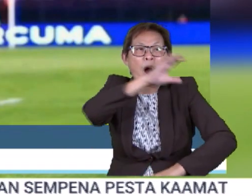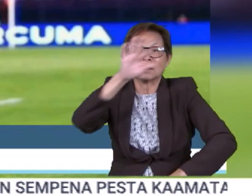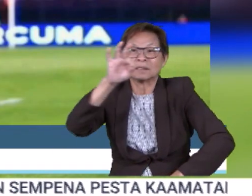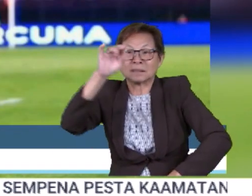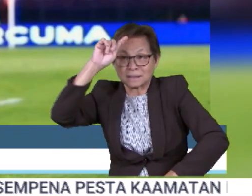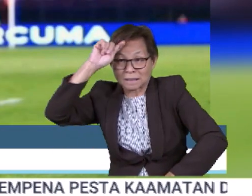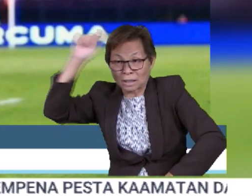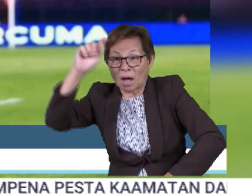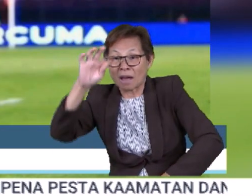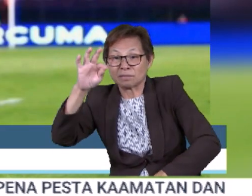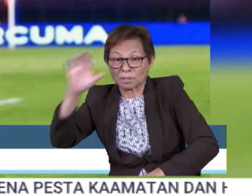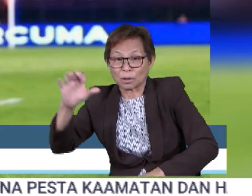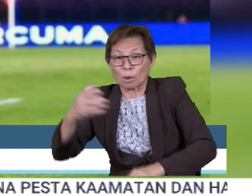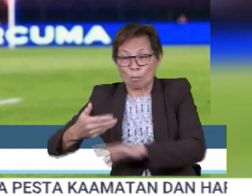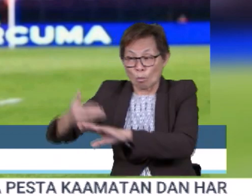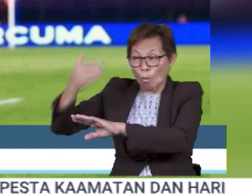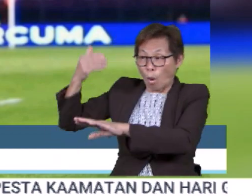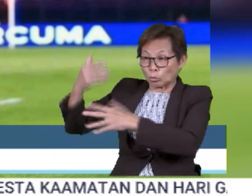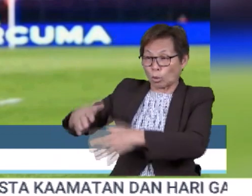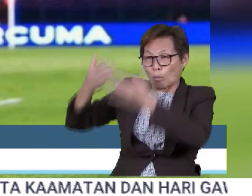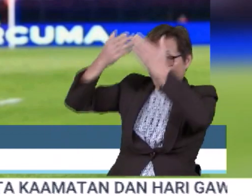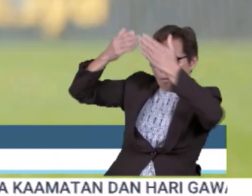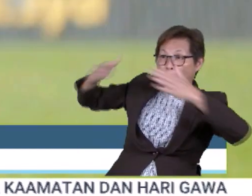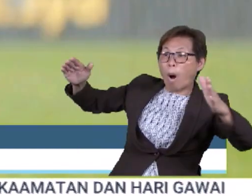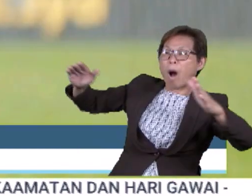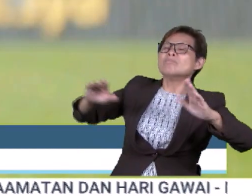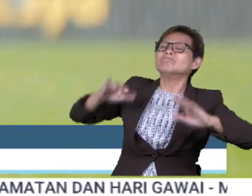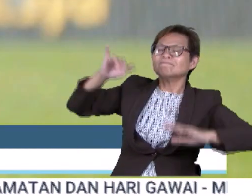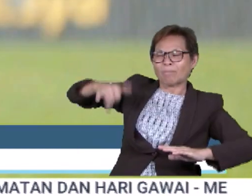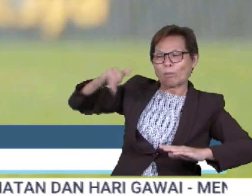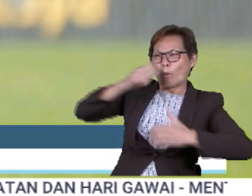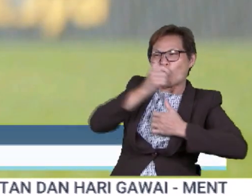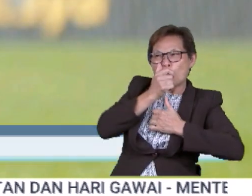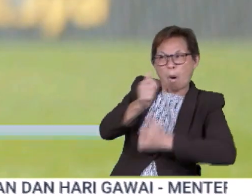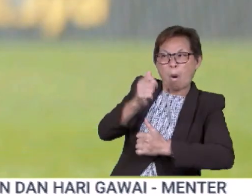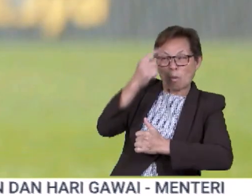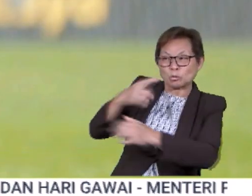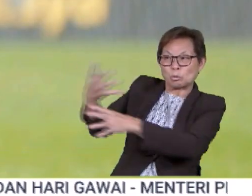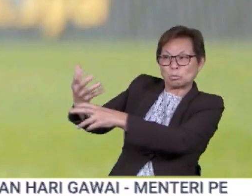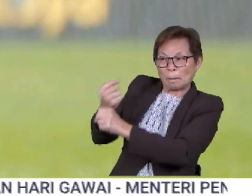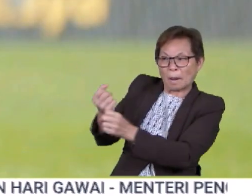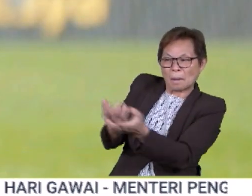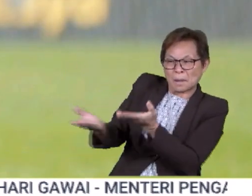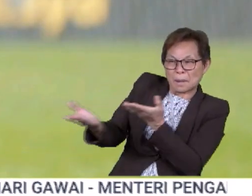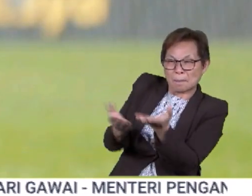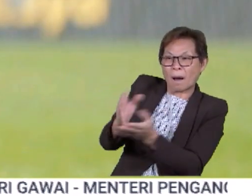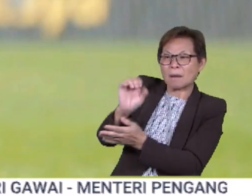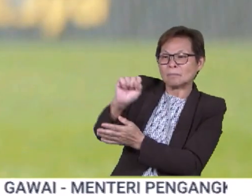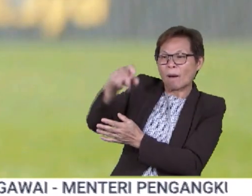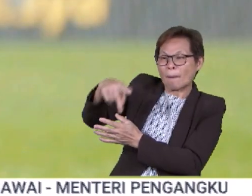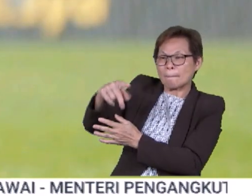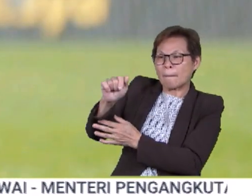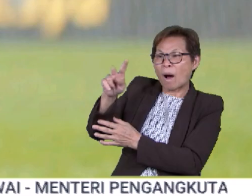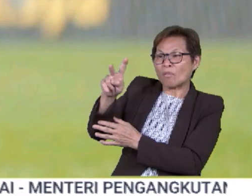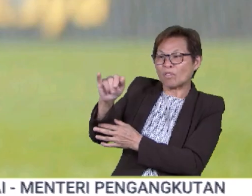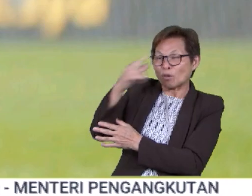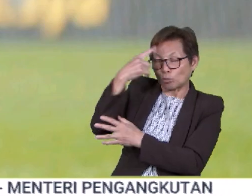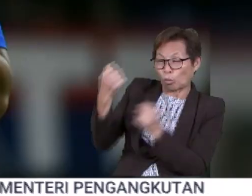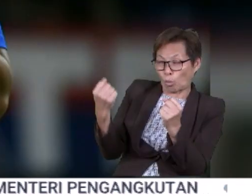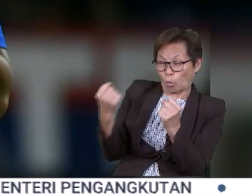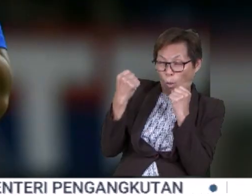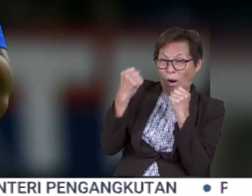UFC Xiaomi ini secara terbuka mengakui berminat bagi mendapatkan Hikmat Safawi bagi memperkuat skuad penyu